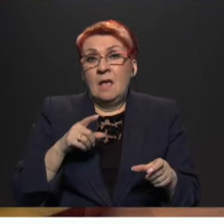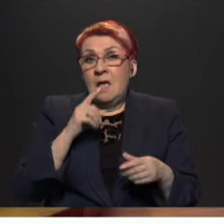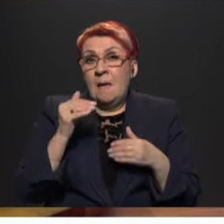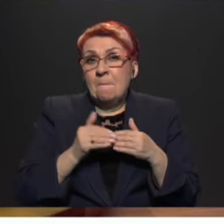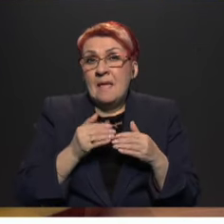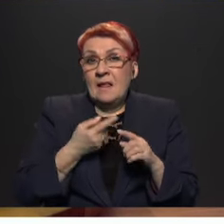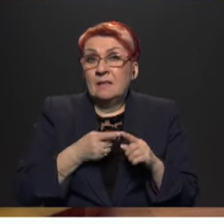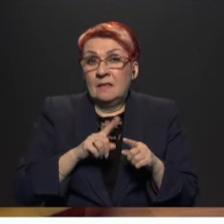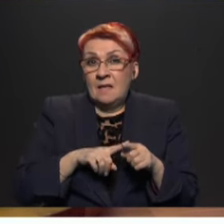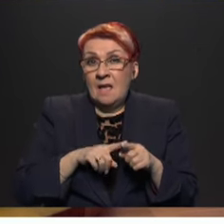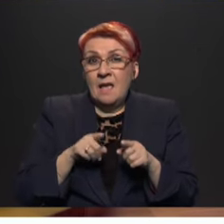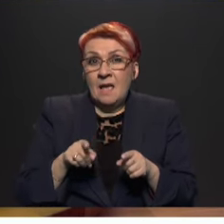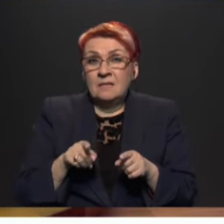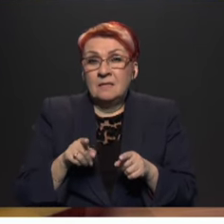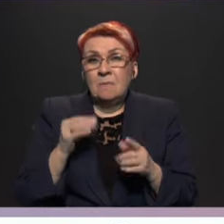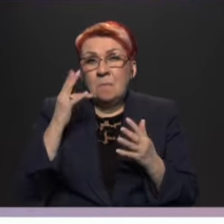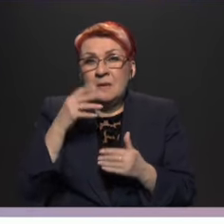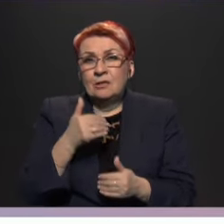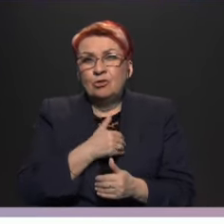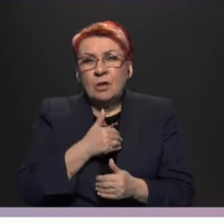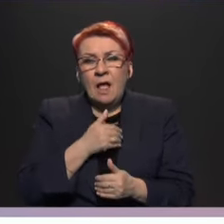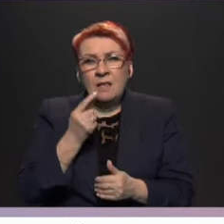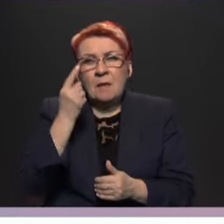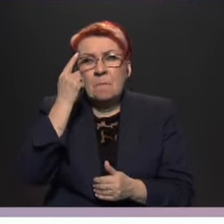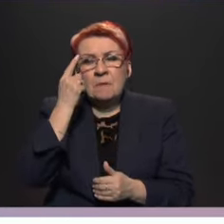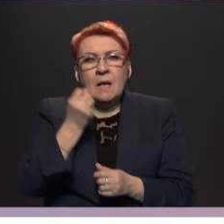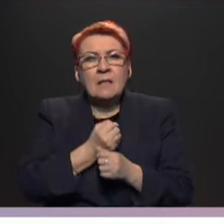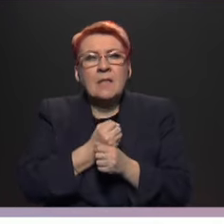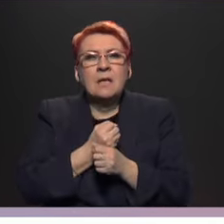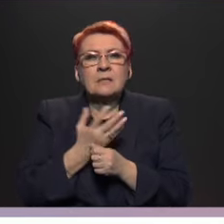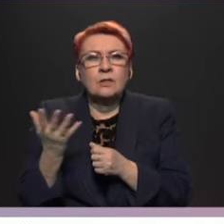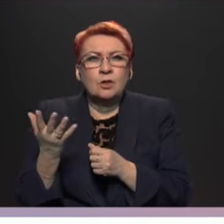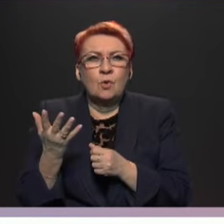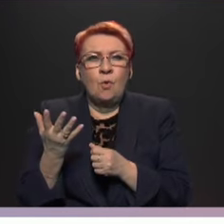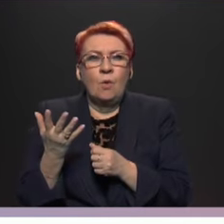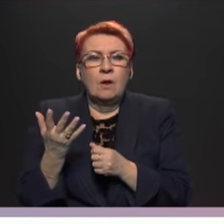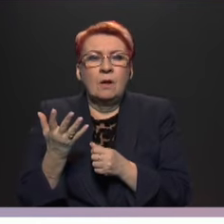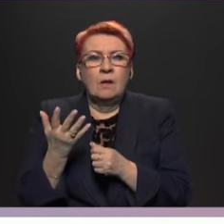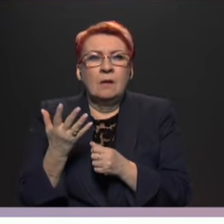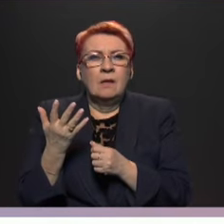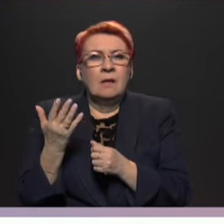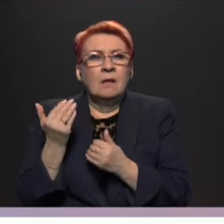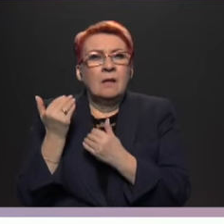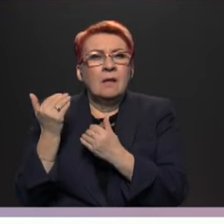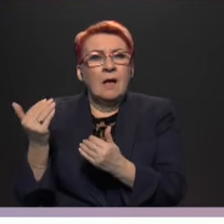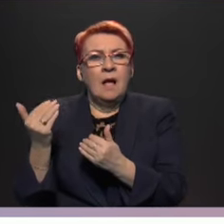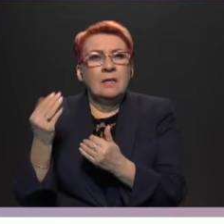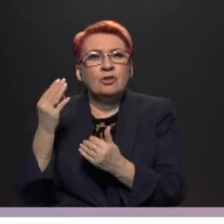поступки, свои мысли и желания и понимаешь, насколько они либо тщетны, либо насколько